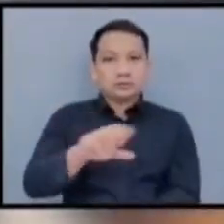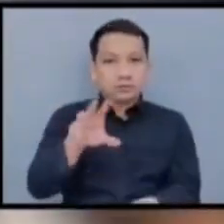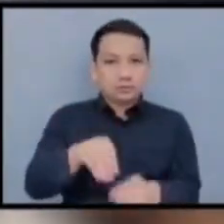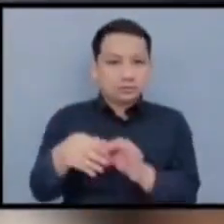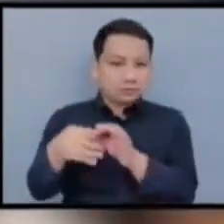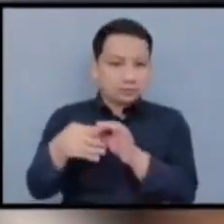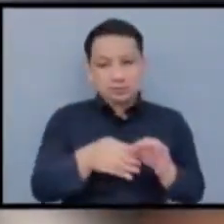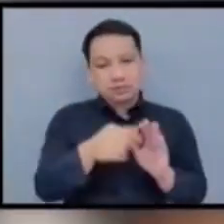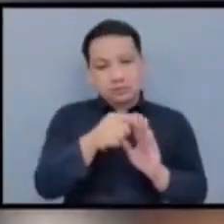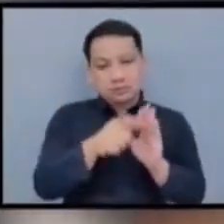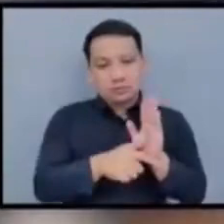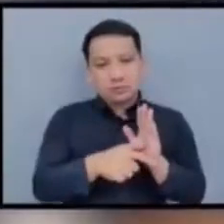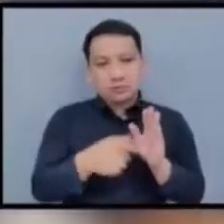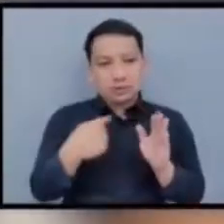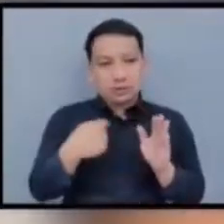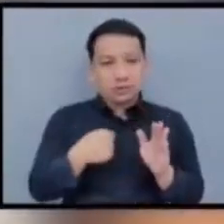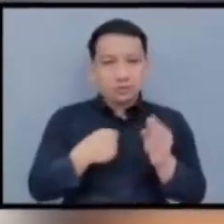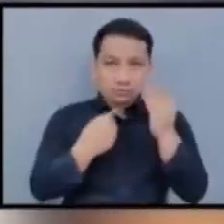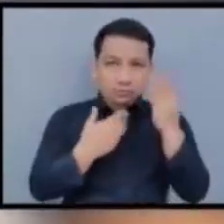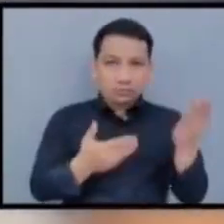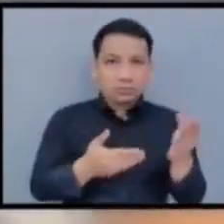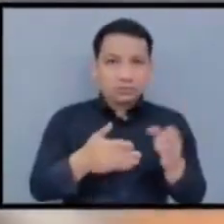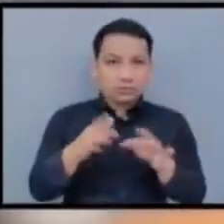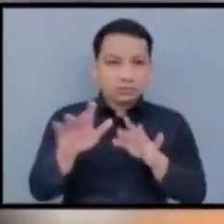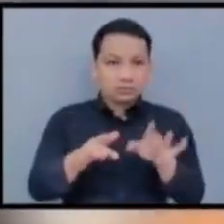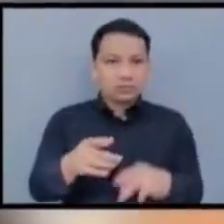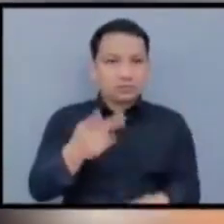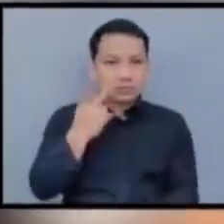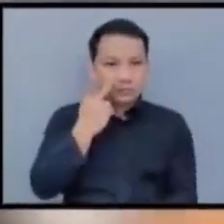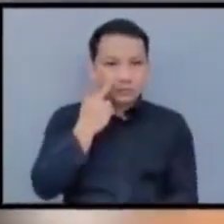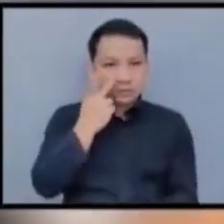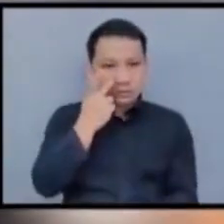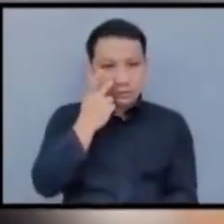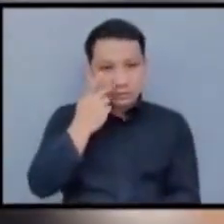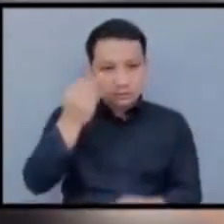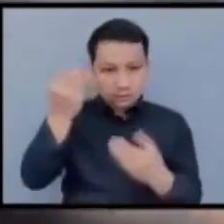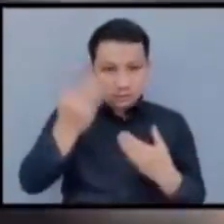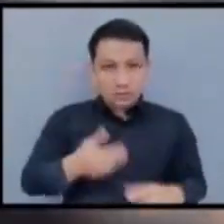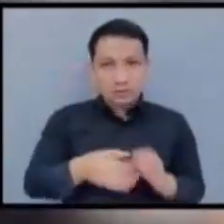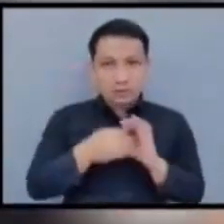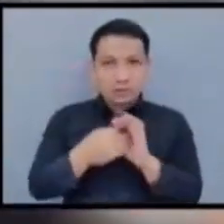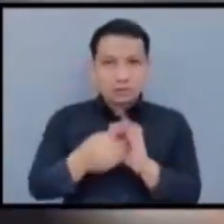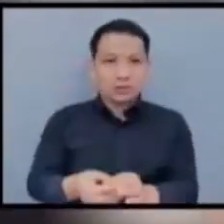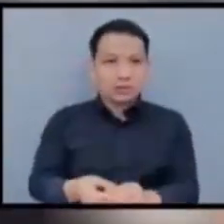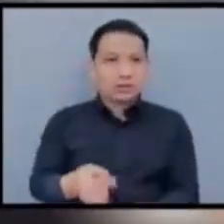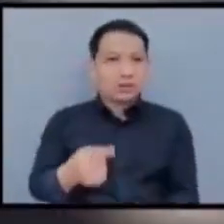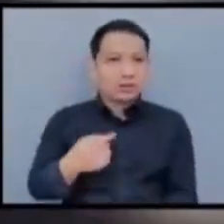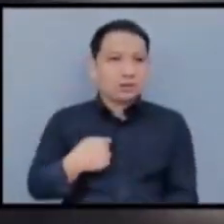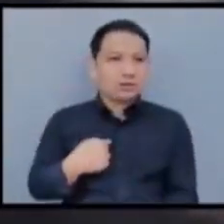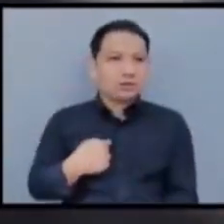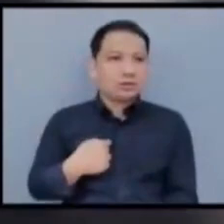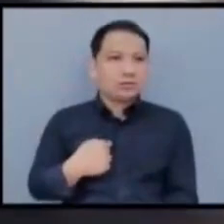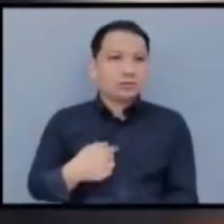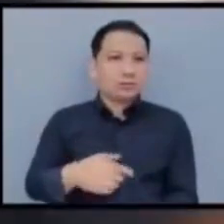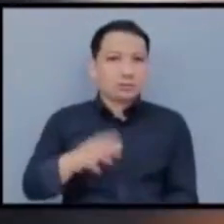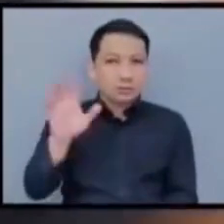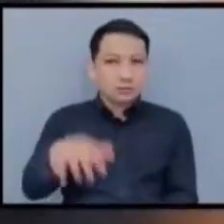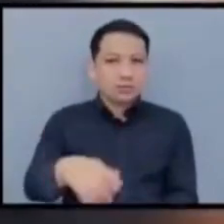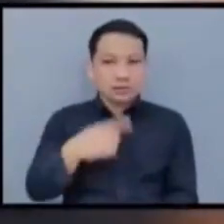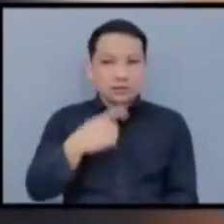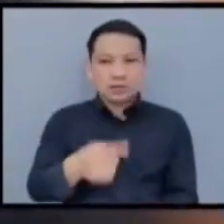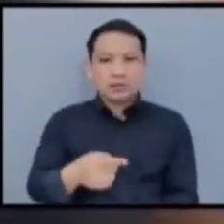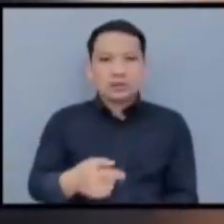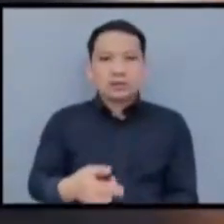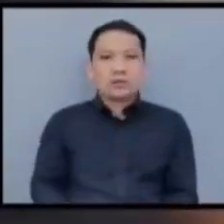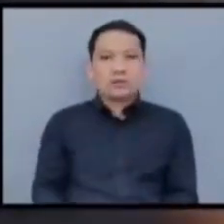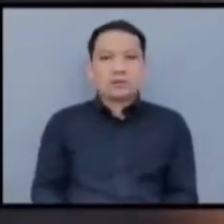Ha? Yung panggigipit nila ngayon, lahat sabihin na nila. Alam mo, ako'y sawang-sawa na talaga sa pagtutulog siya sa akin. Patagal